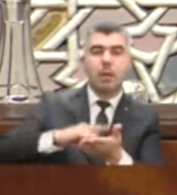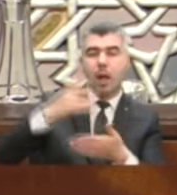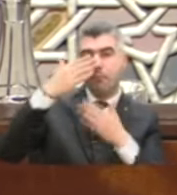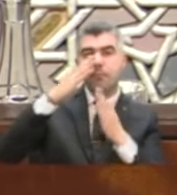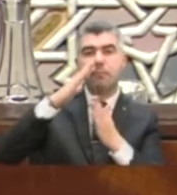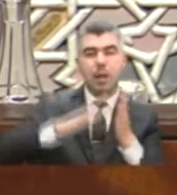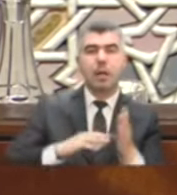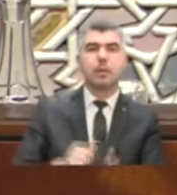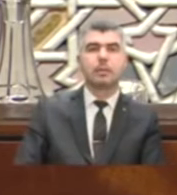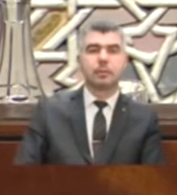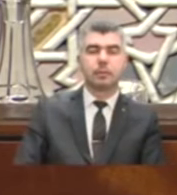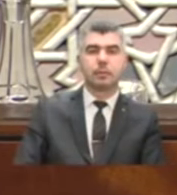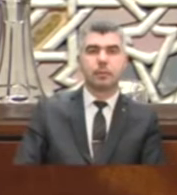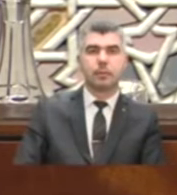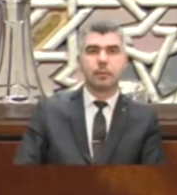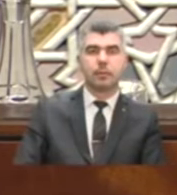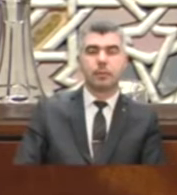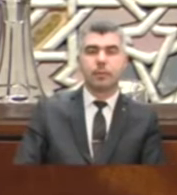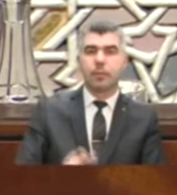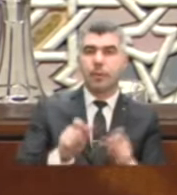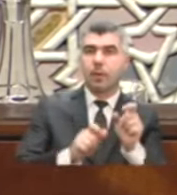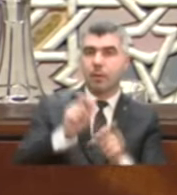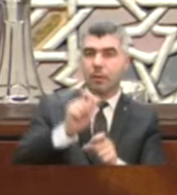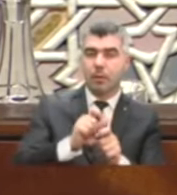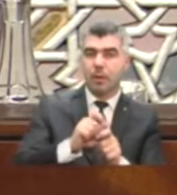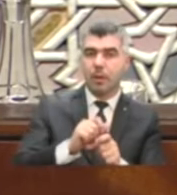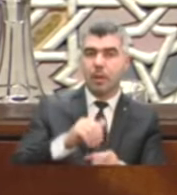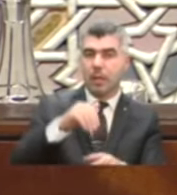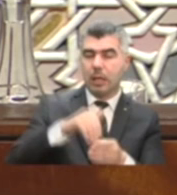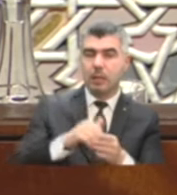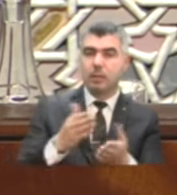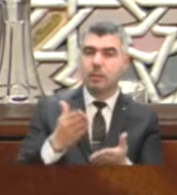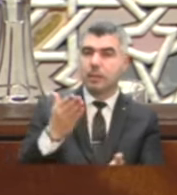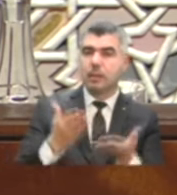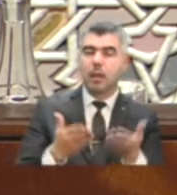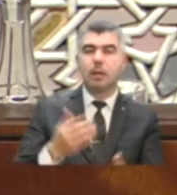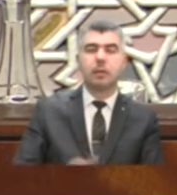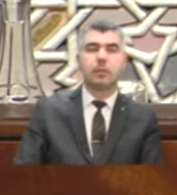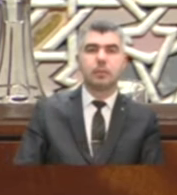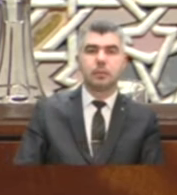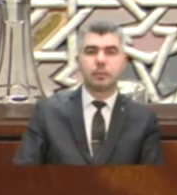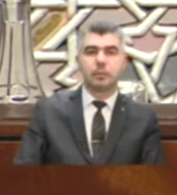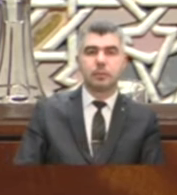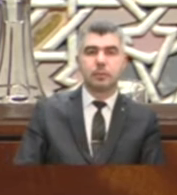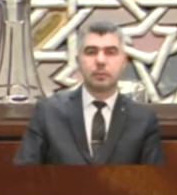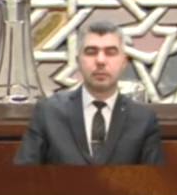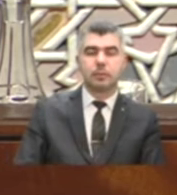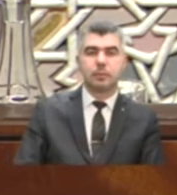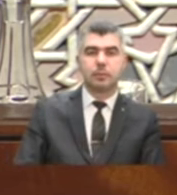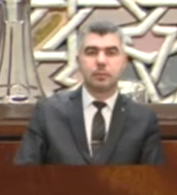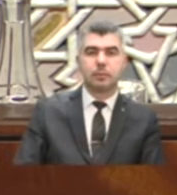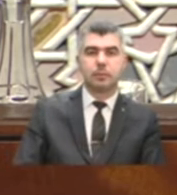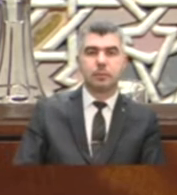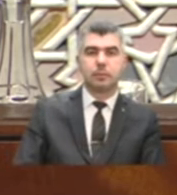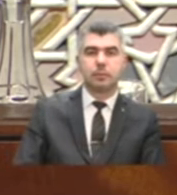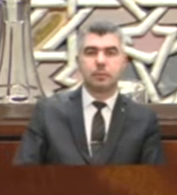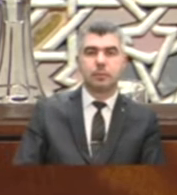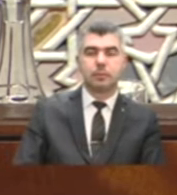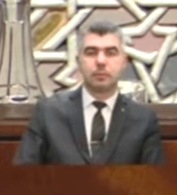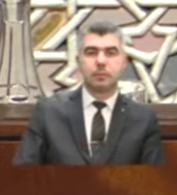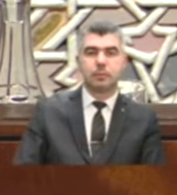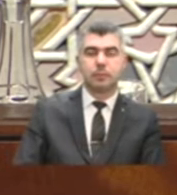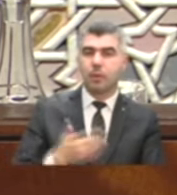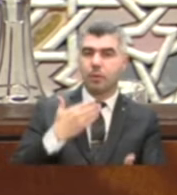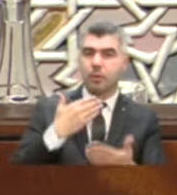السيدات والسادة النواب المحترمين من الفريق الاستقلالي للوحدة والتعادلية، تفضل سيد نائب محترم سي حسن.